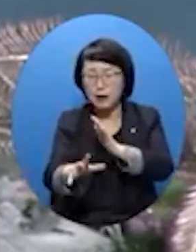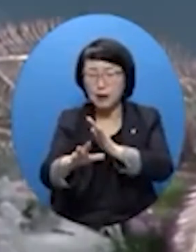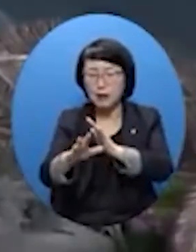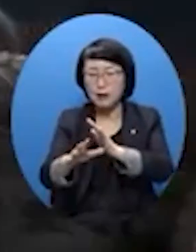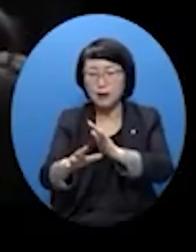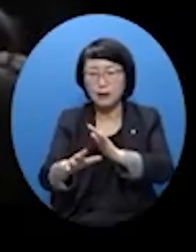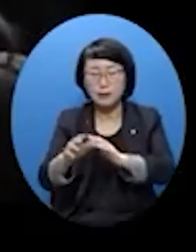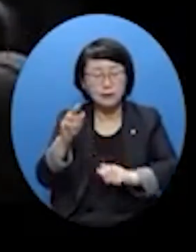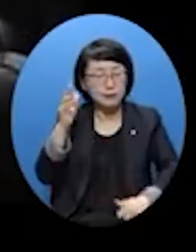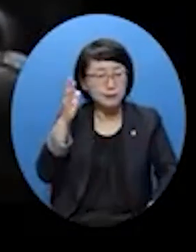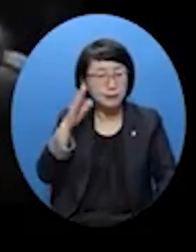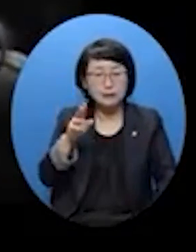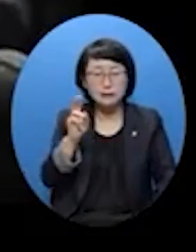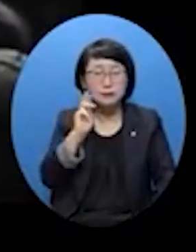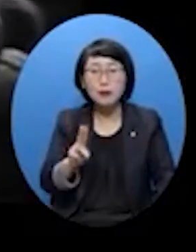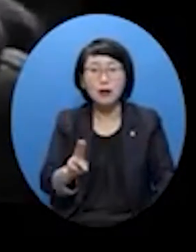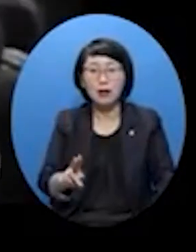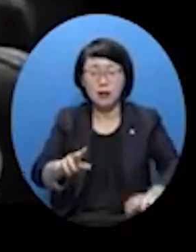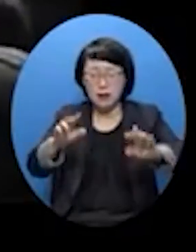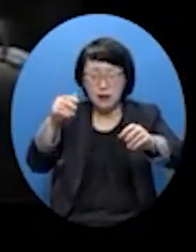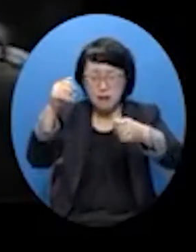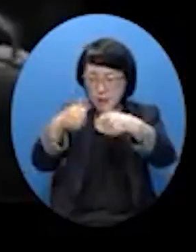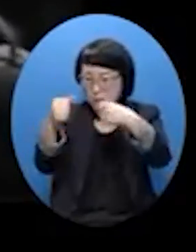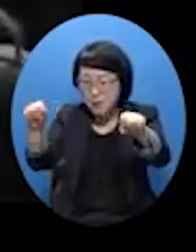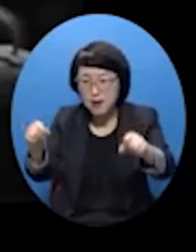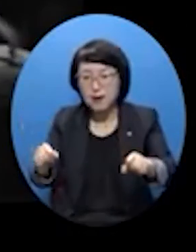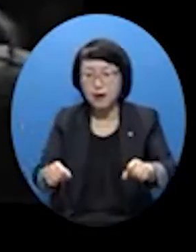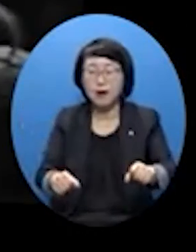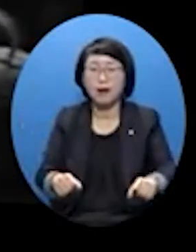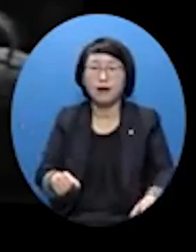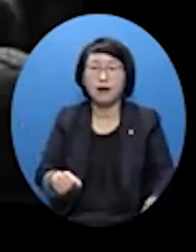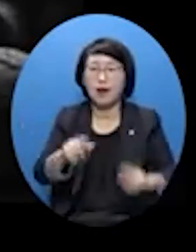난폭했습니다. 막 때려 부수고 온종일